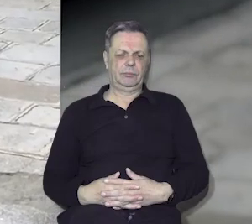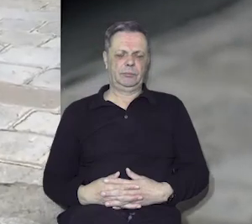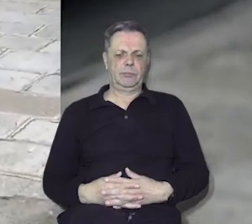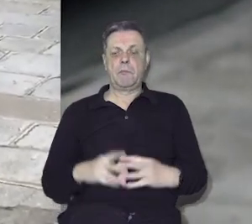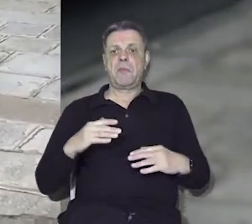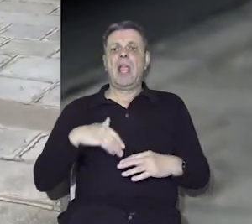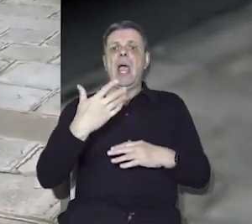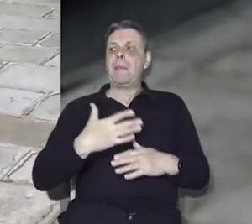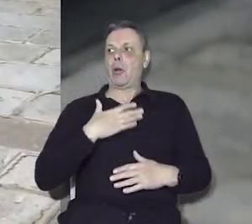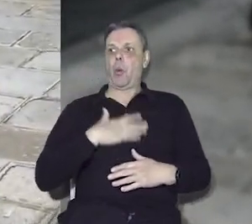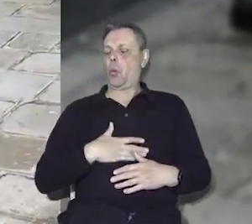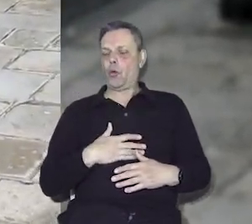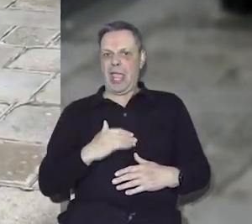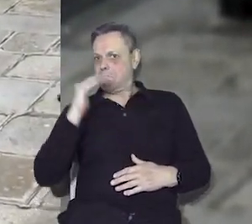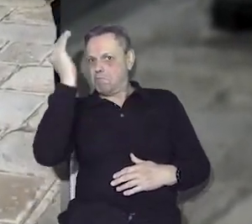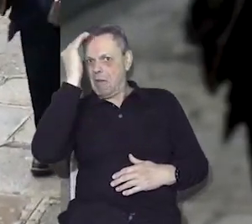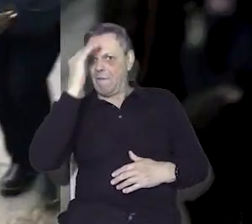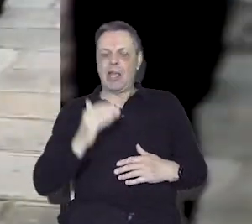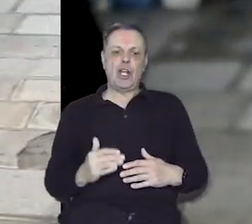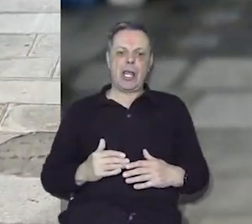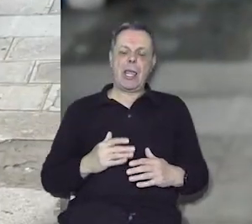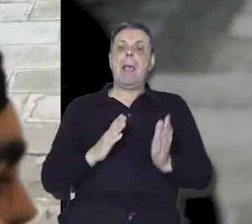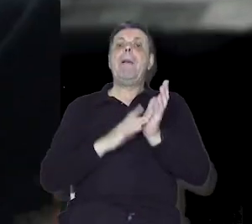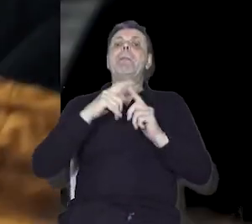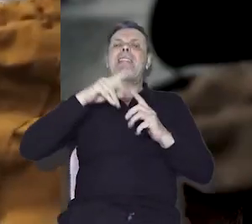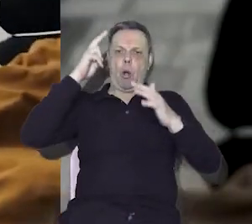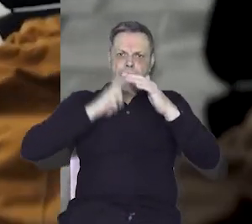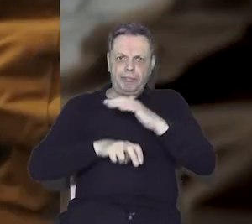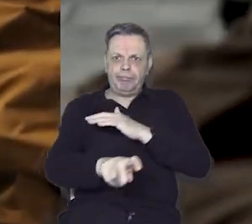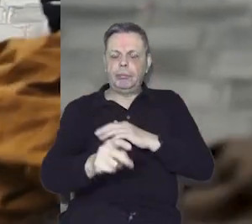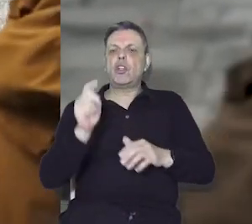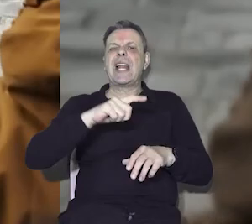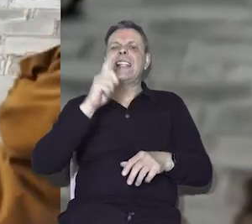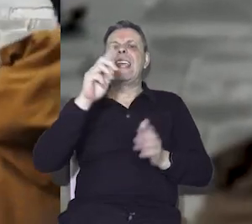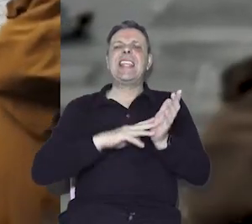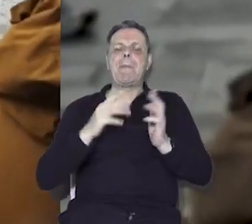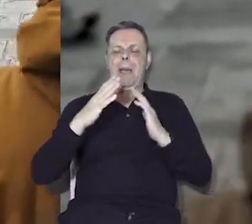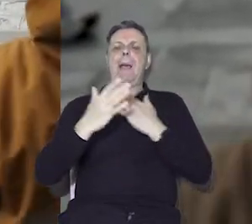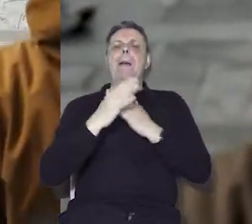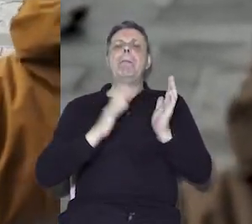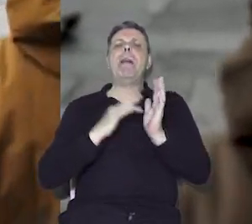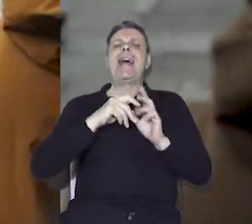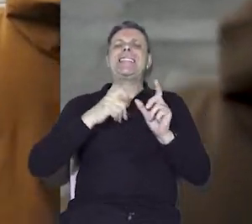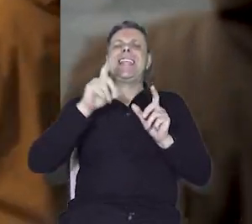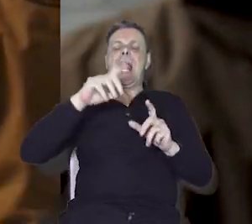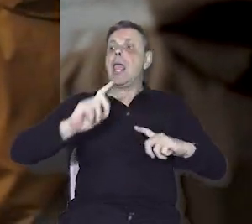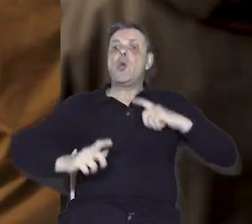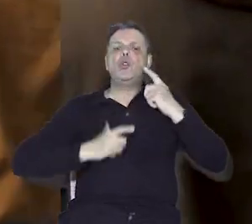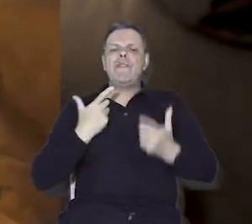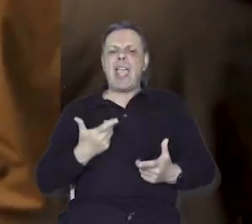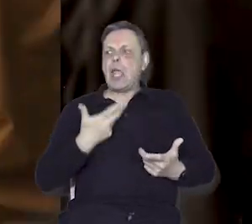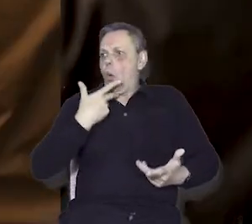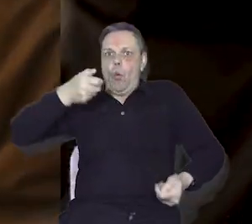Nakon ugodno provedene večeri, metrom dođite do stanice Etienne Marcel i uživajte u hedonizmu